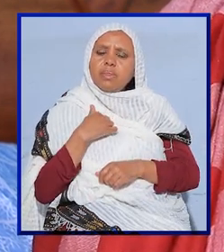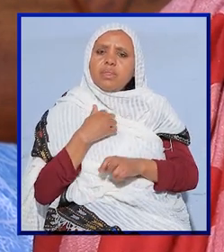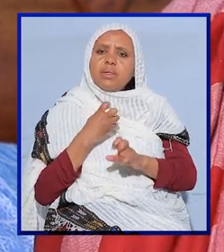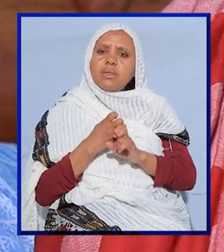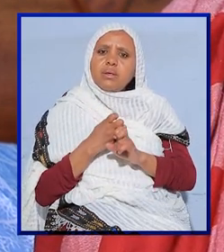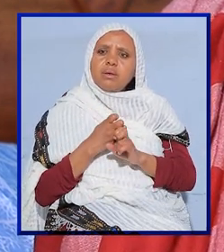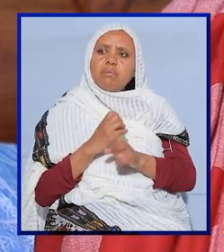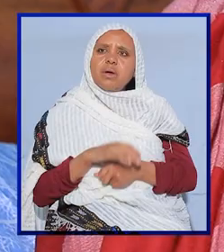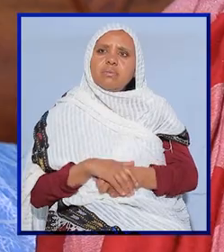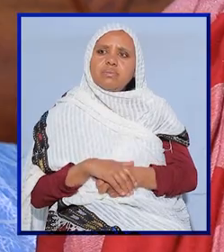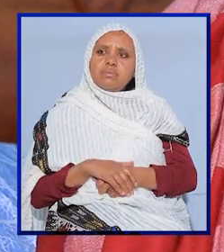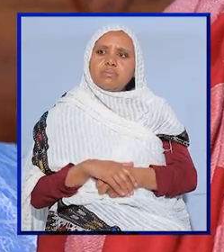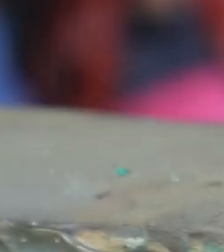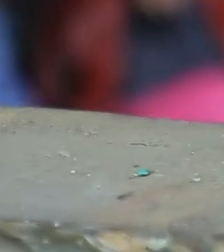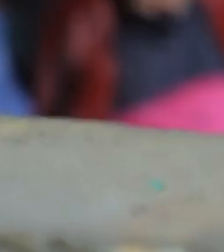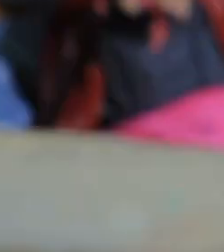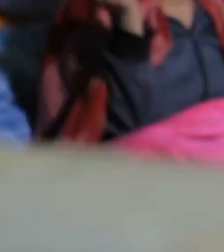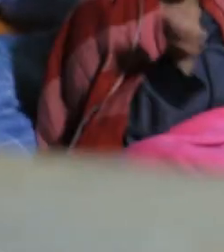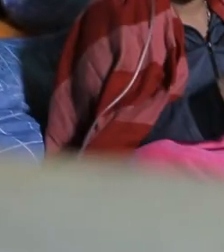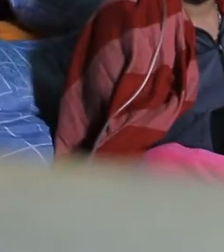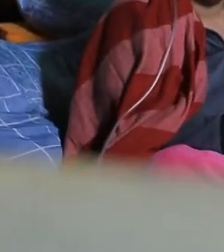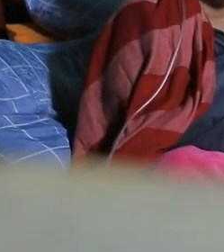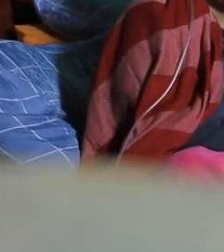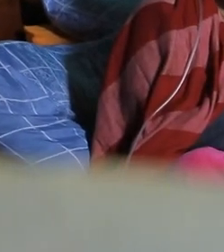ይሄ ከባድ